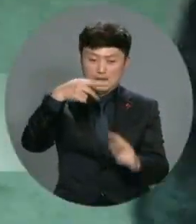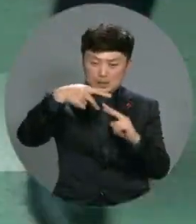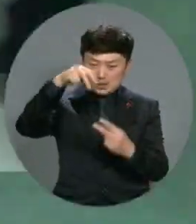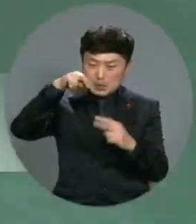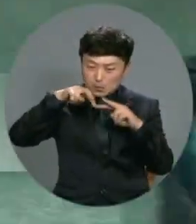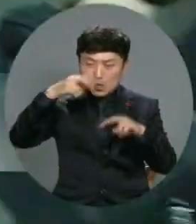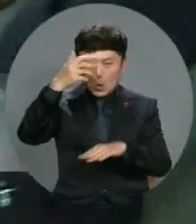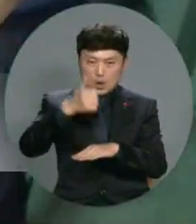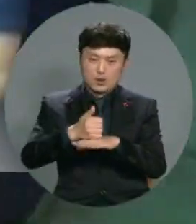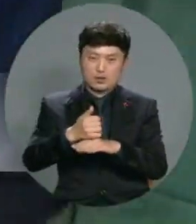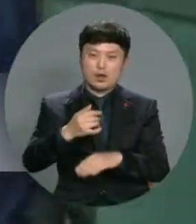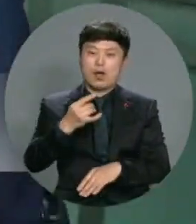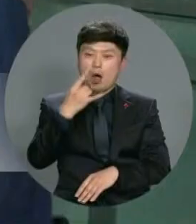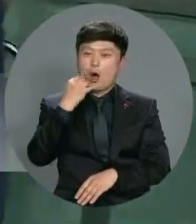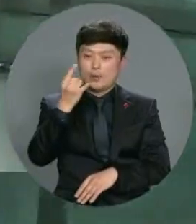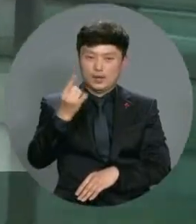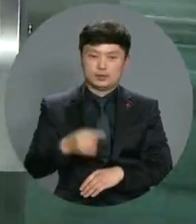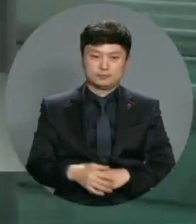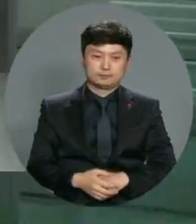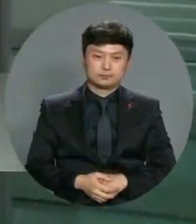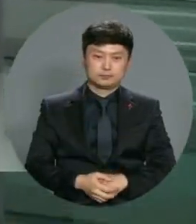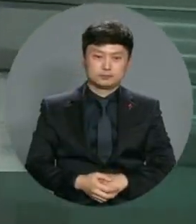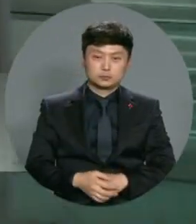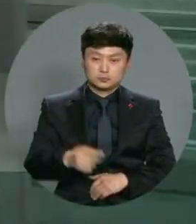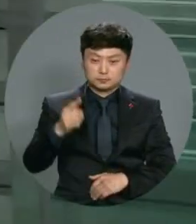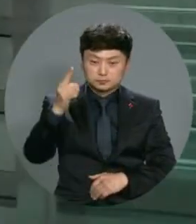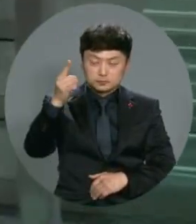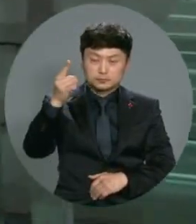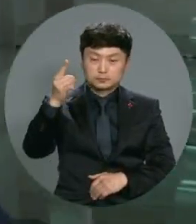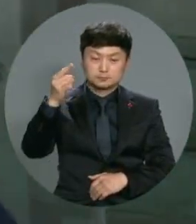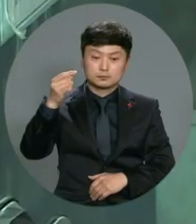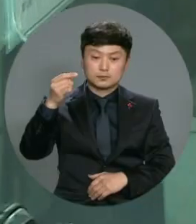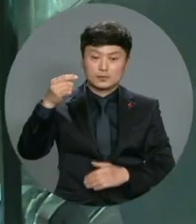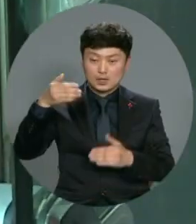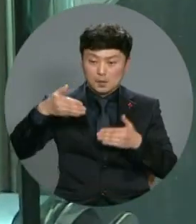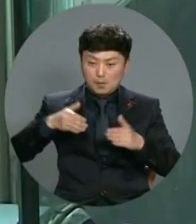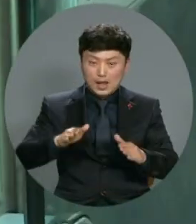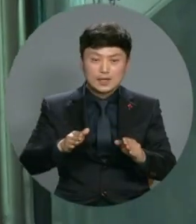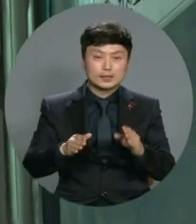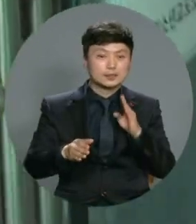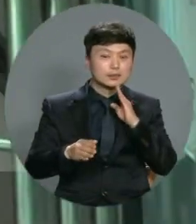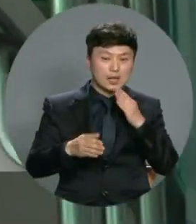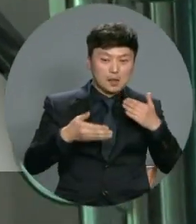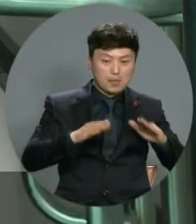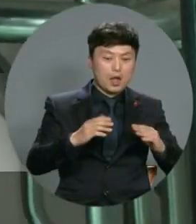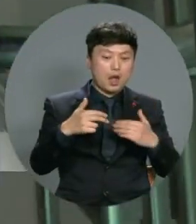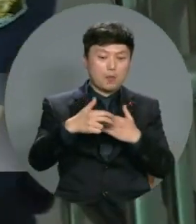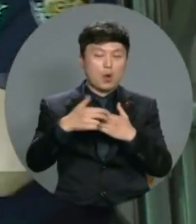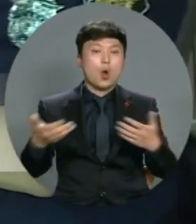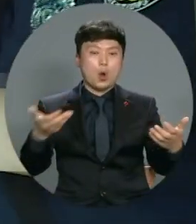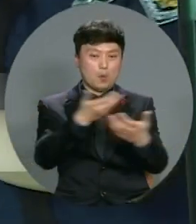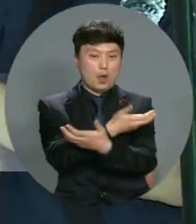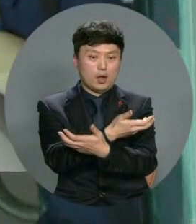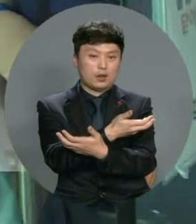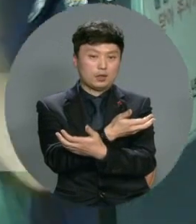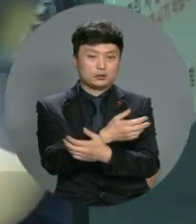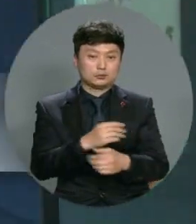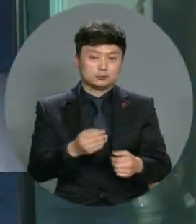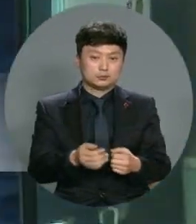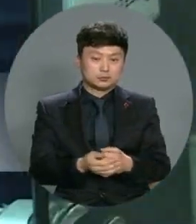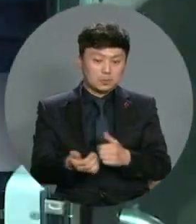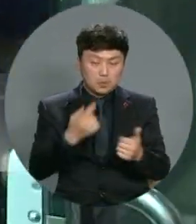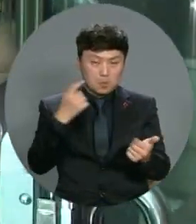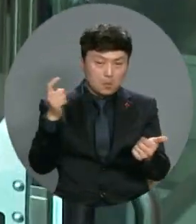나왔습니다 경찰과 검찰은 석씨가 자신이 낳은 아이를 친딸이 낳은 아기와 병원에서 바꿔치기했고 숨진